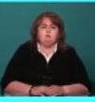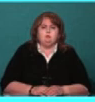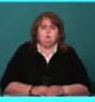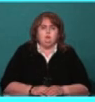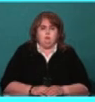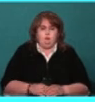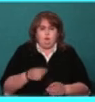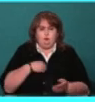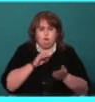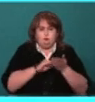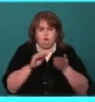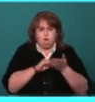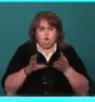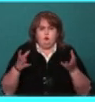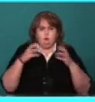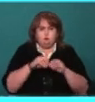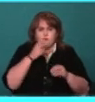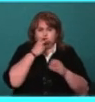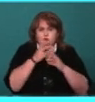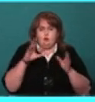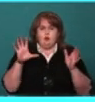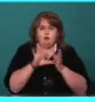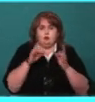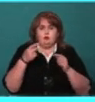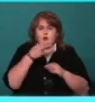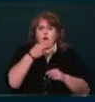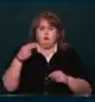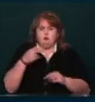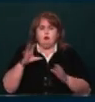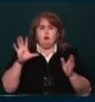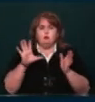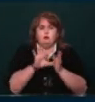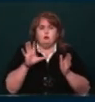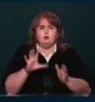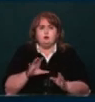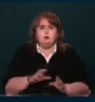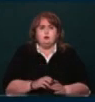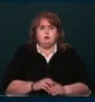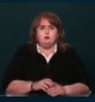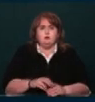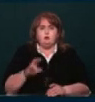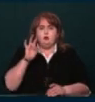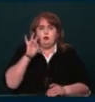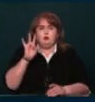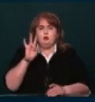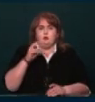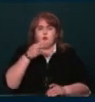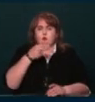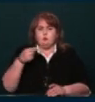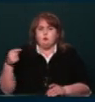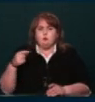Я напишу в общем виде сначала: энергия равна энергия, допустим, n-ного уровня